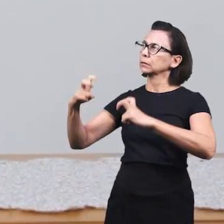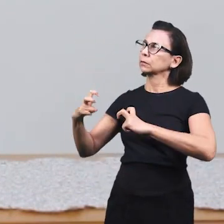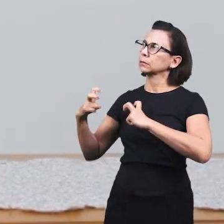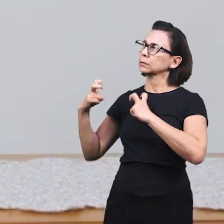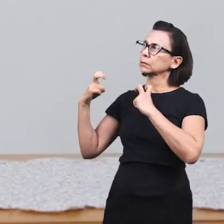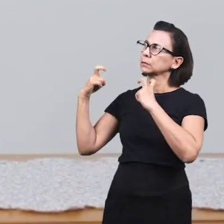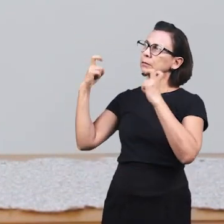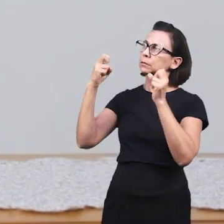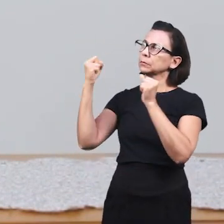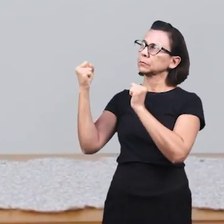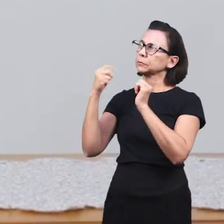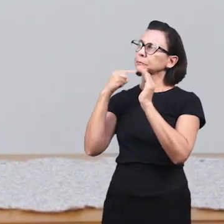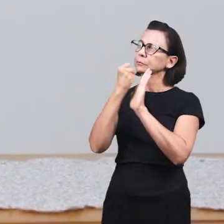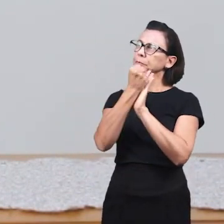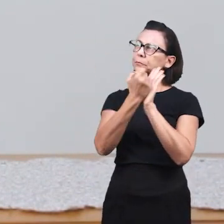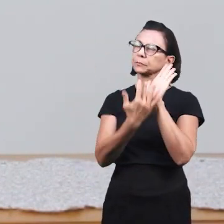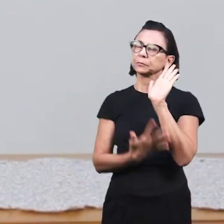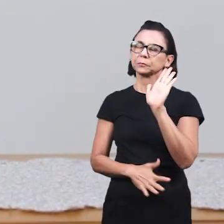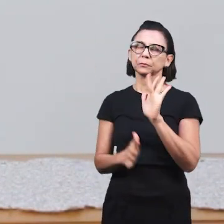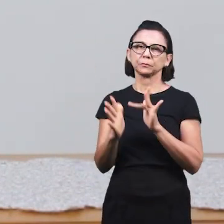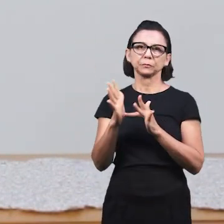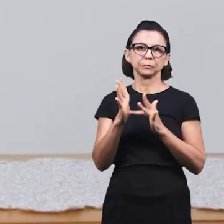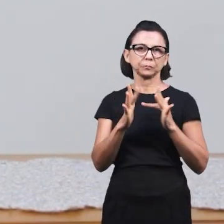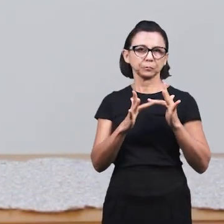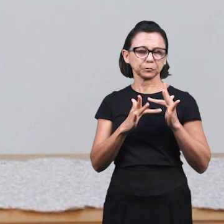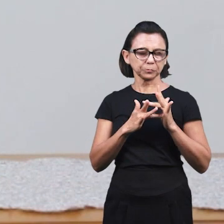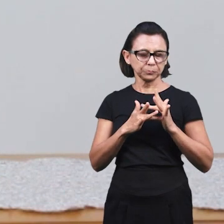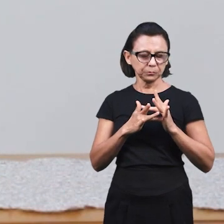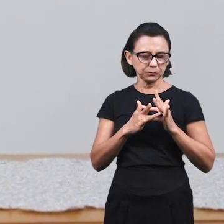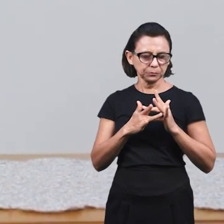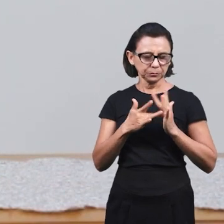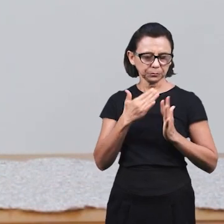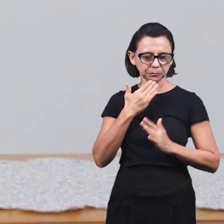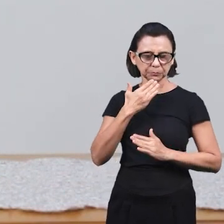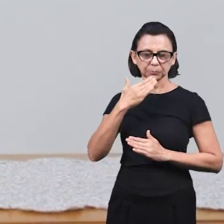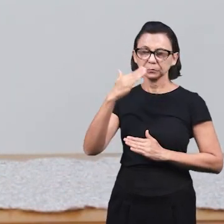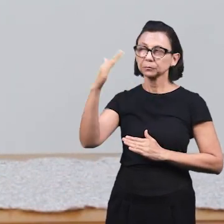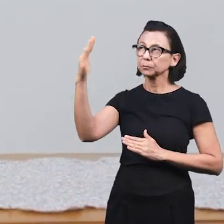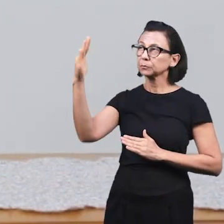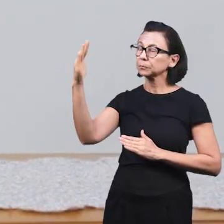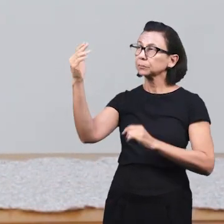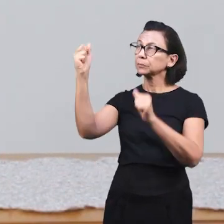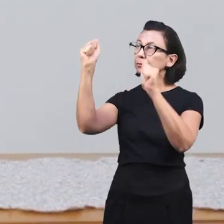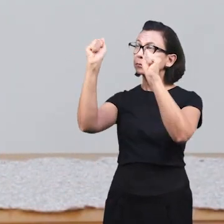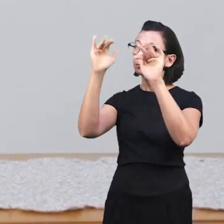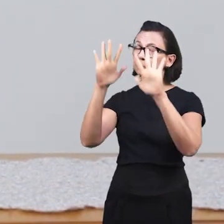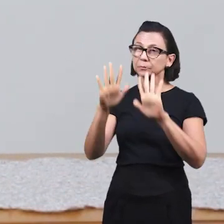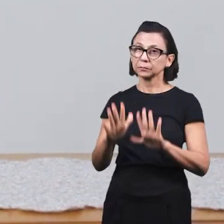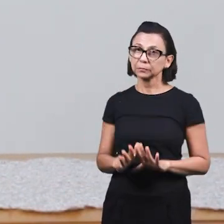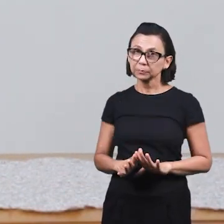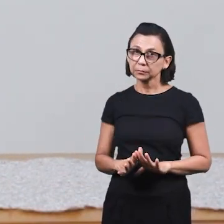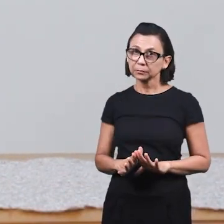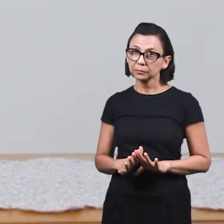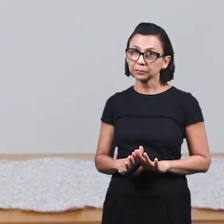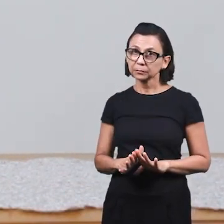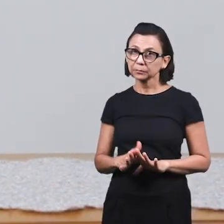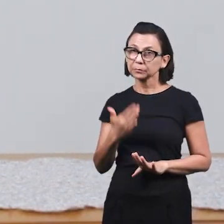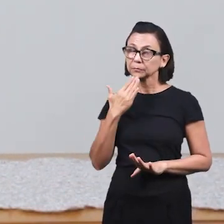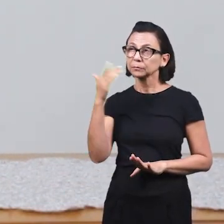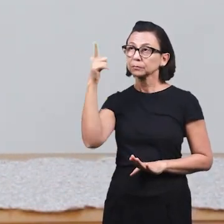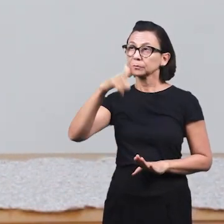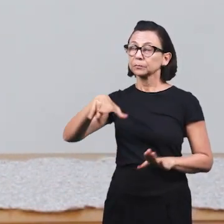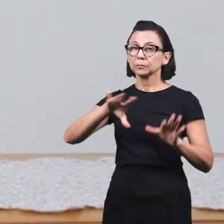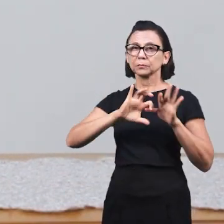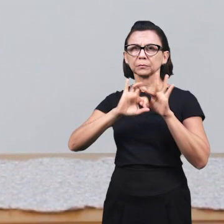Господь и Бог, мы взываем о силе, которая в крови Иисуса, и просим о благословении. Обнови